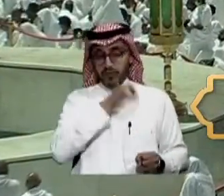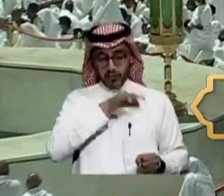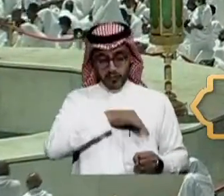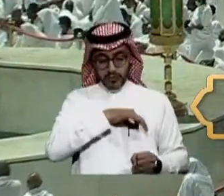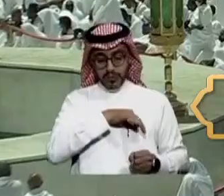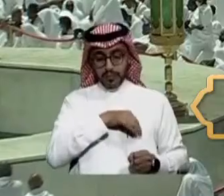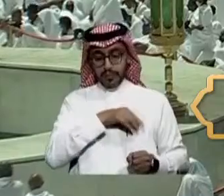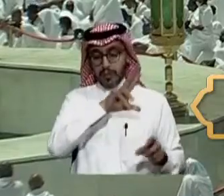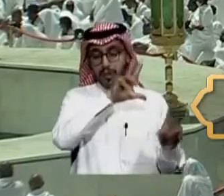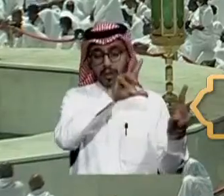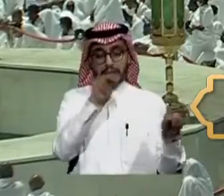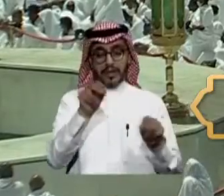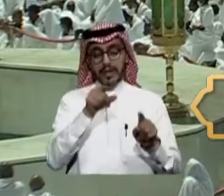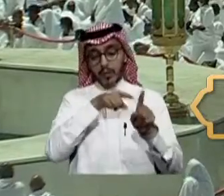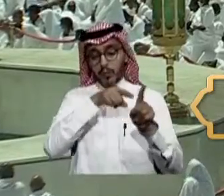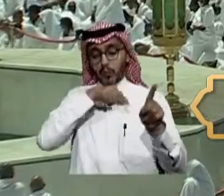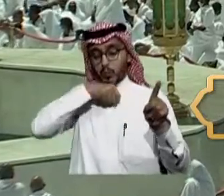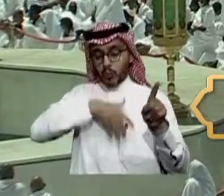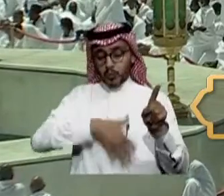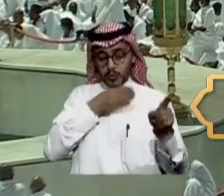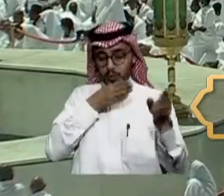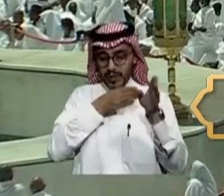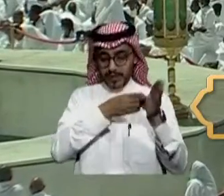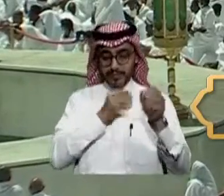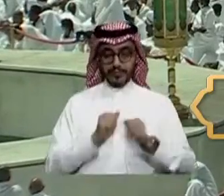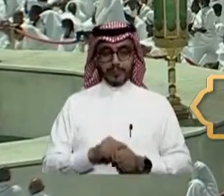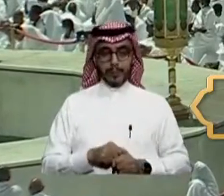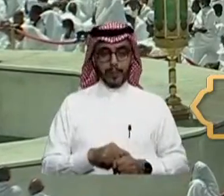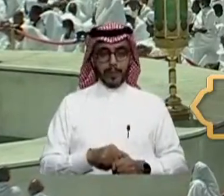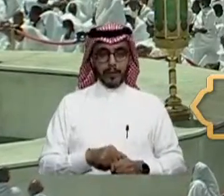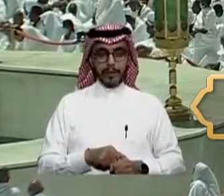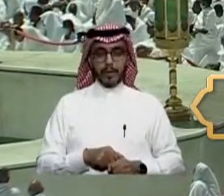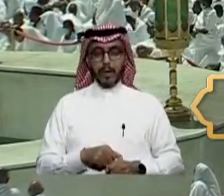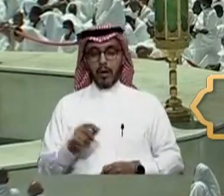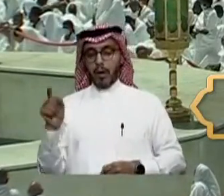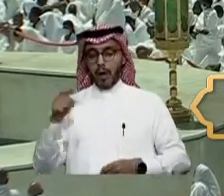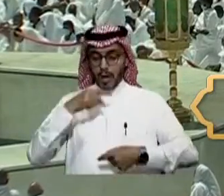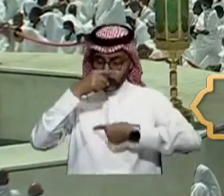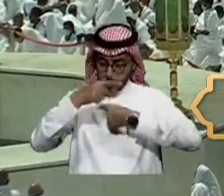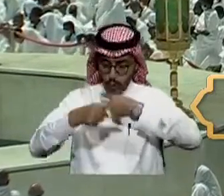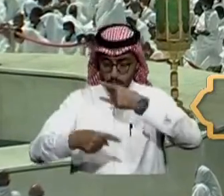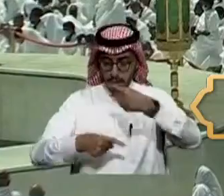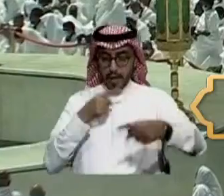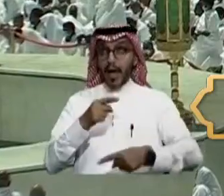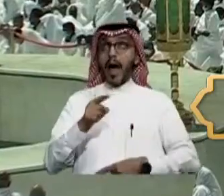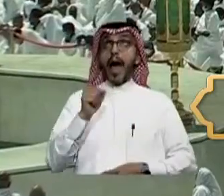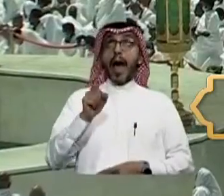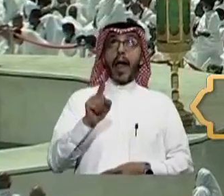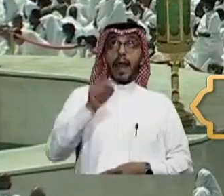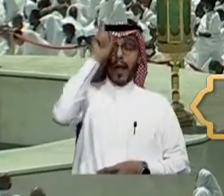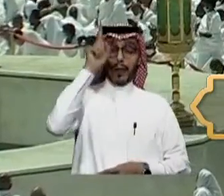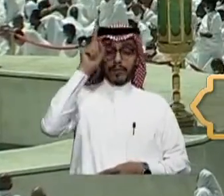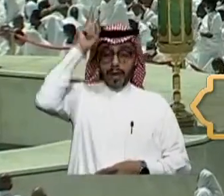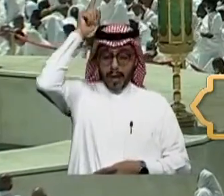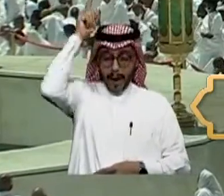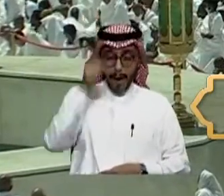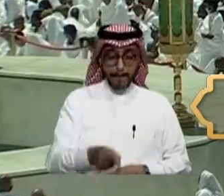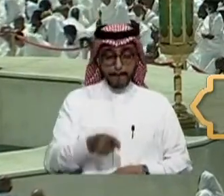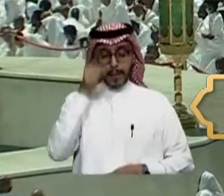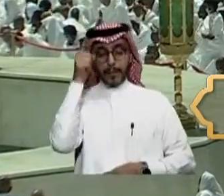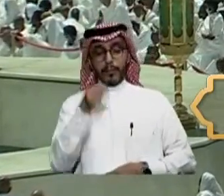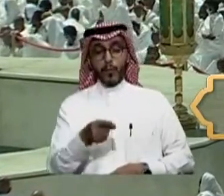للمقصود واسهل على النفوس واذكروا على الدوام ان الله تعالى قد